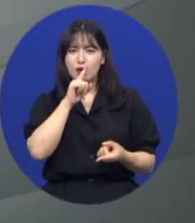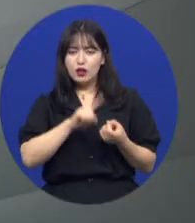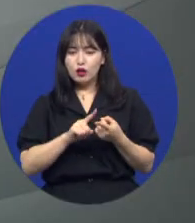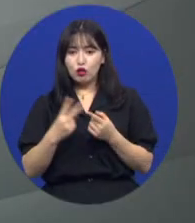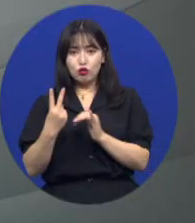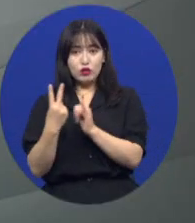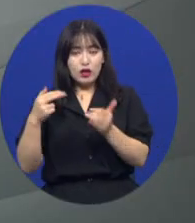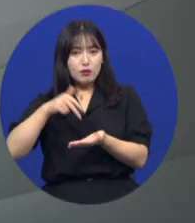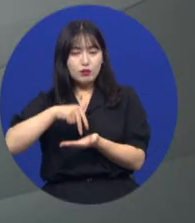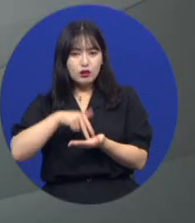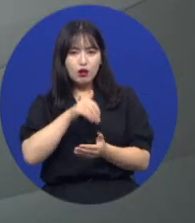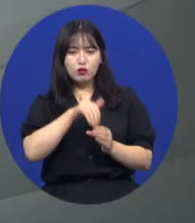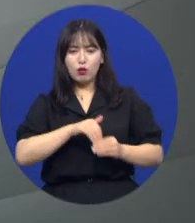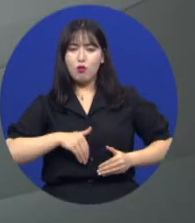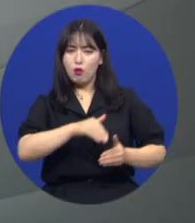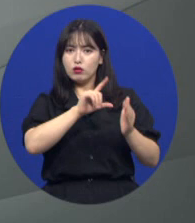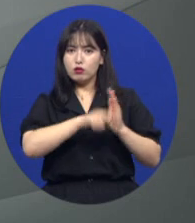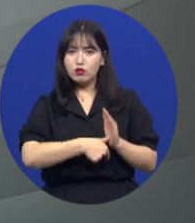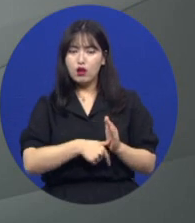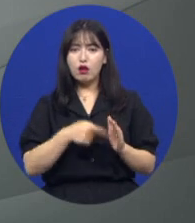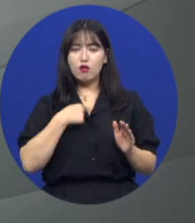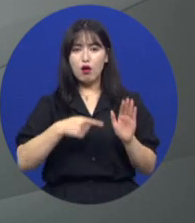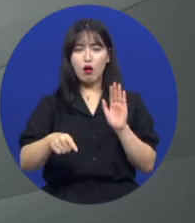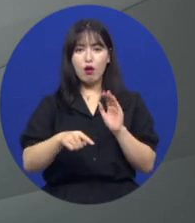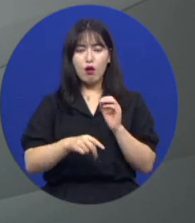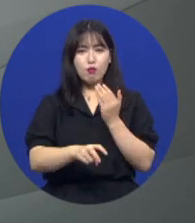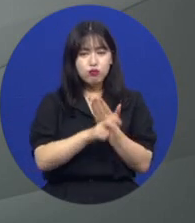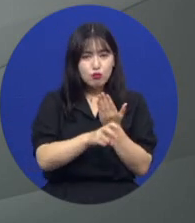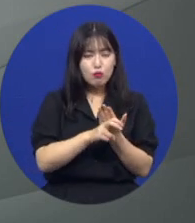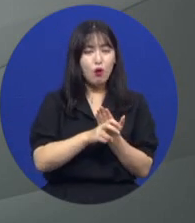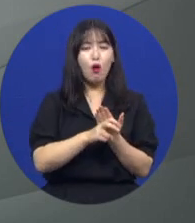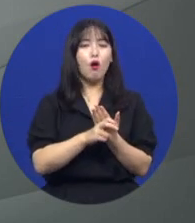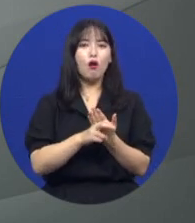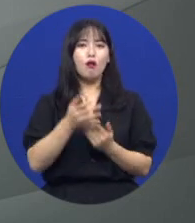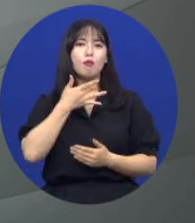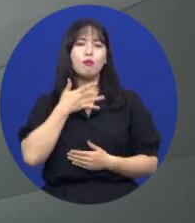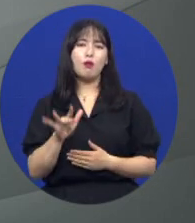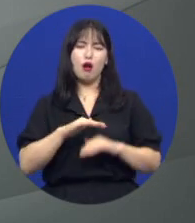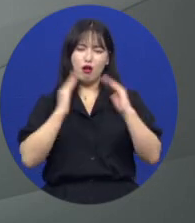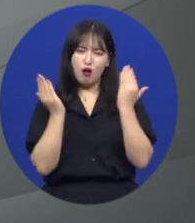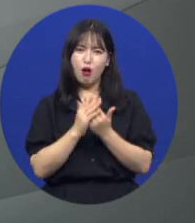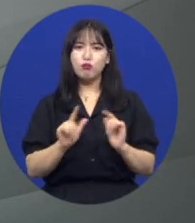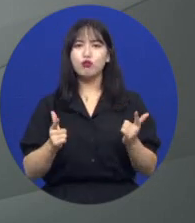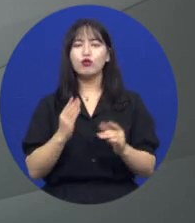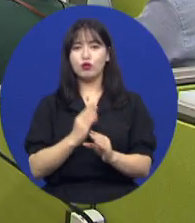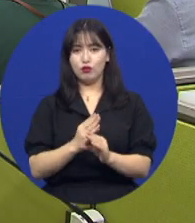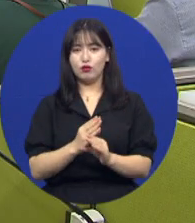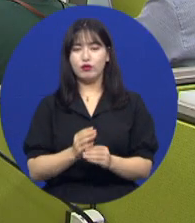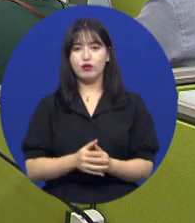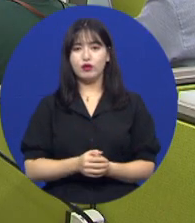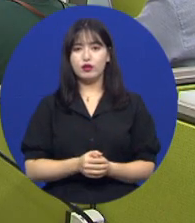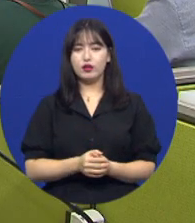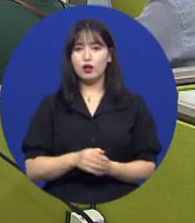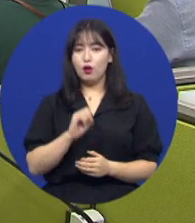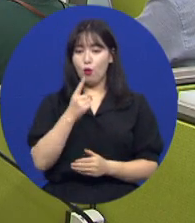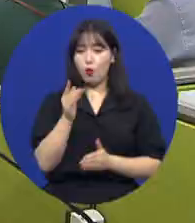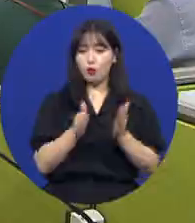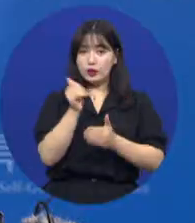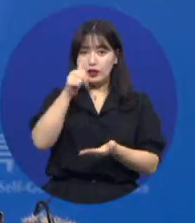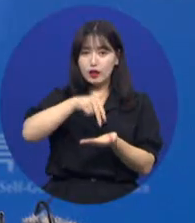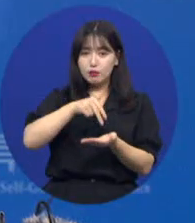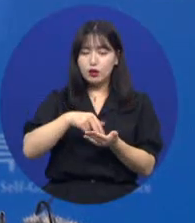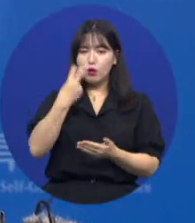선거과정에서 부정하거나 위법한 행위를 한 적이 없다 며 전면 부인했습니다 오영훈 지사도